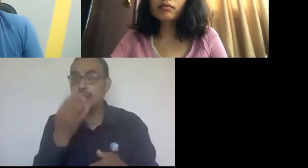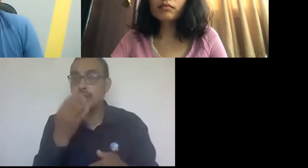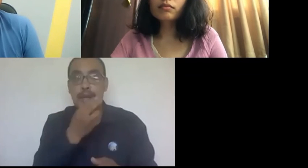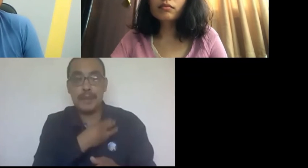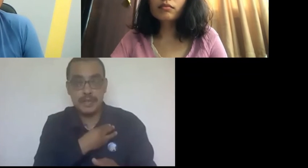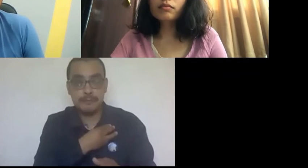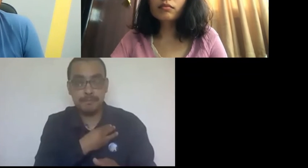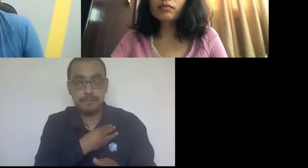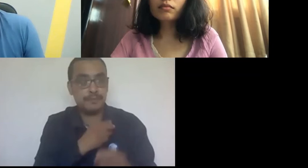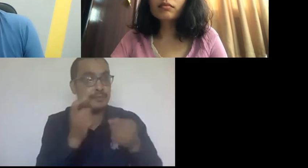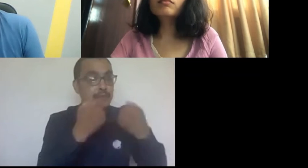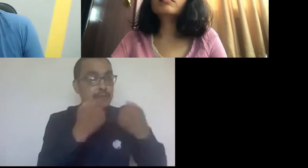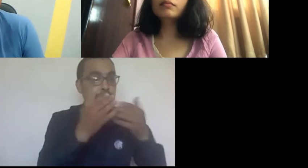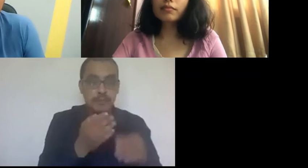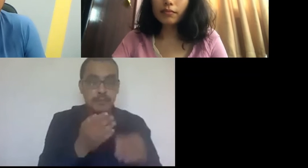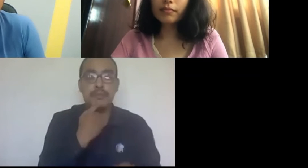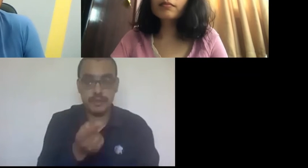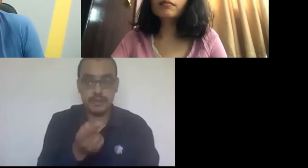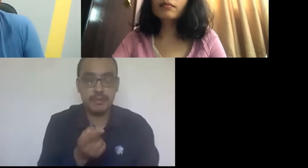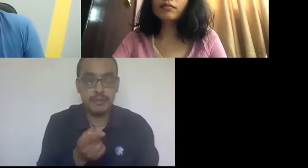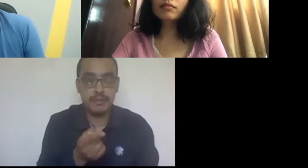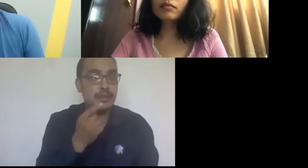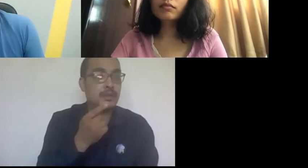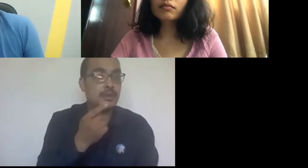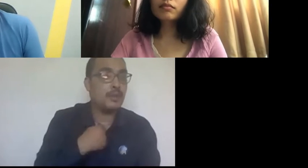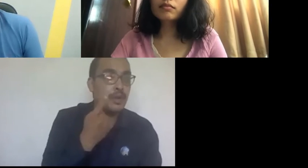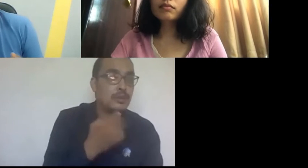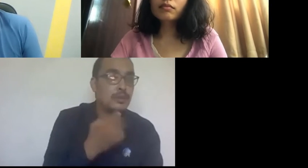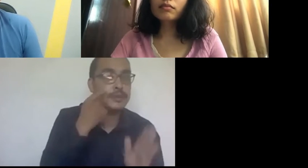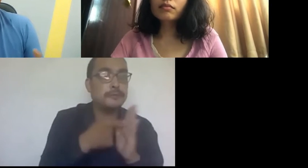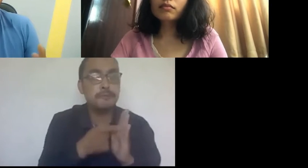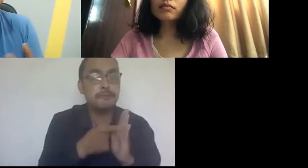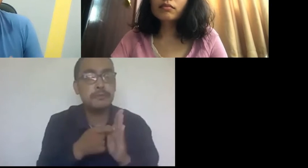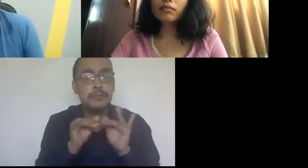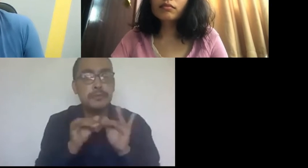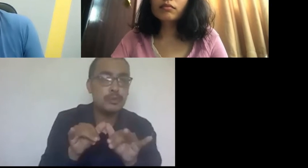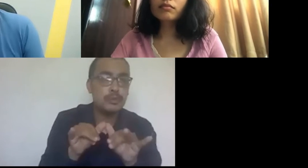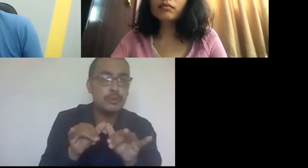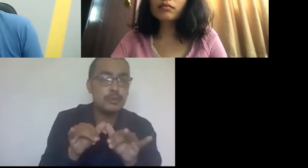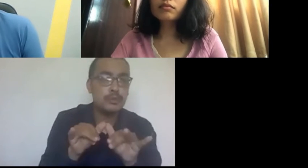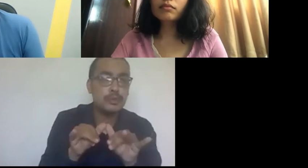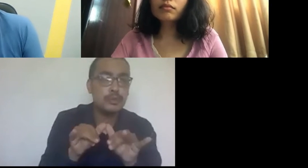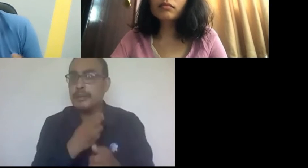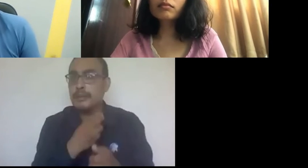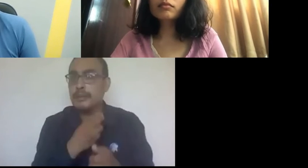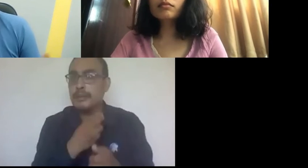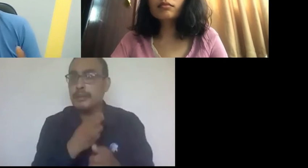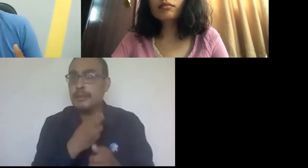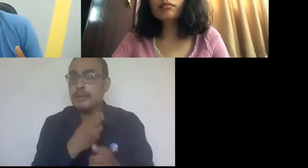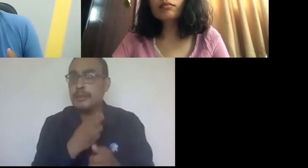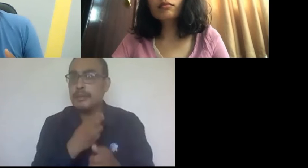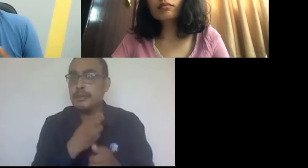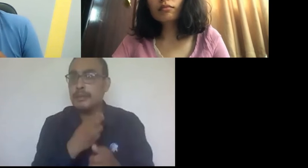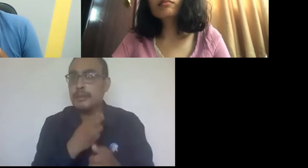थालिसकेपछि म कस्तो देखिन्छु, होइन, त्यस्तो खालको एडजस्टमेन्ट अथवा मलाई मान्छेले कसरी इन्टरप्रेट गर्नेवाला छ, त्यस्तो खालको एडजस्टमेन्ट मैले के राखेँ भने